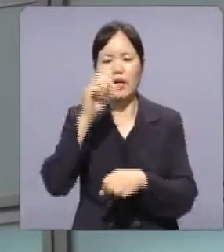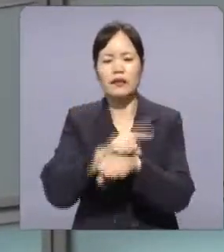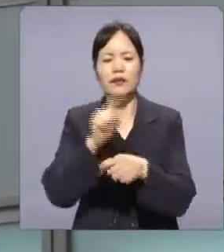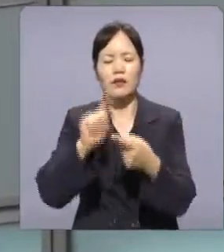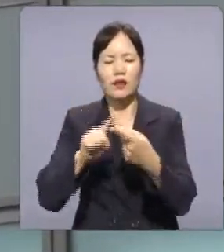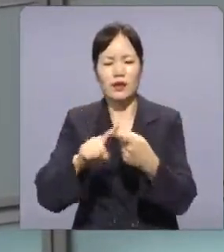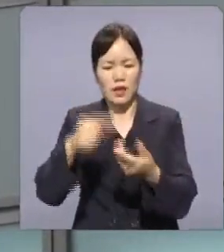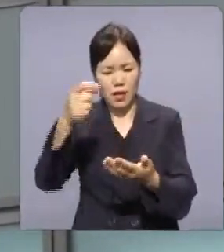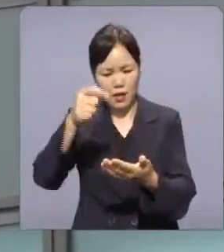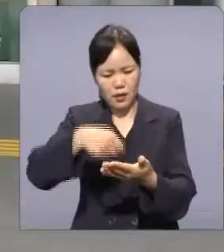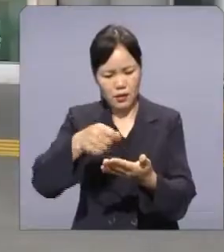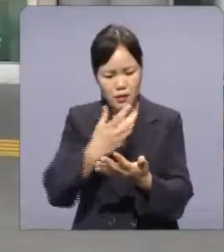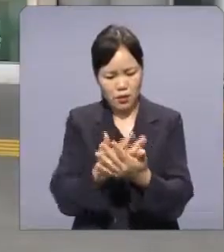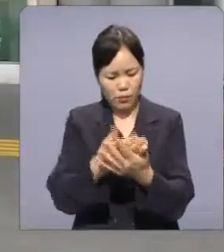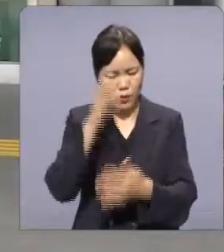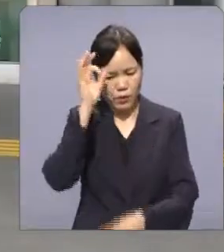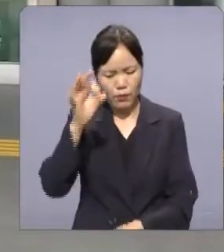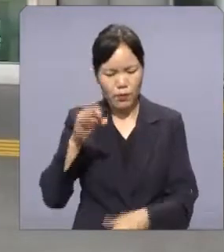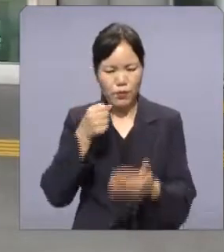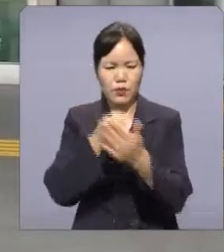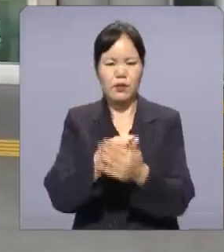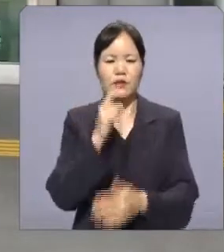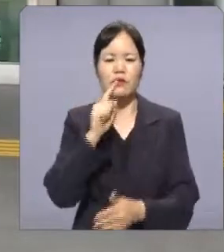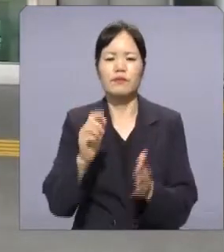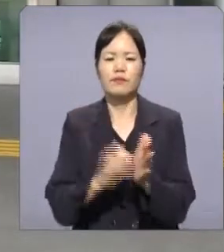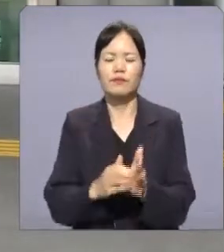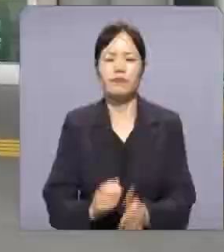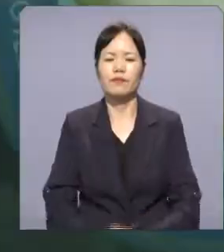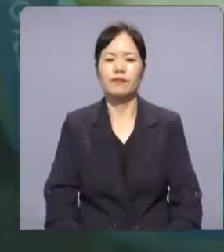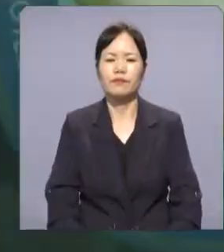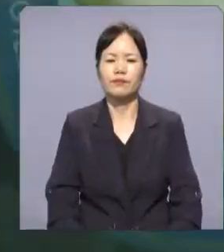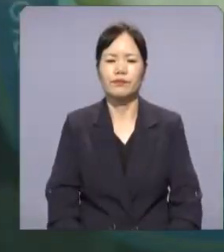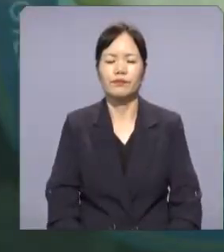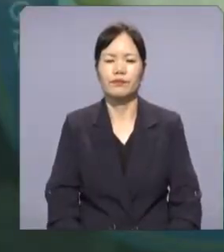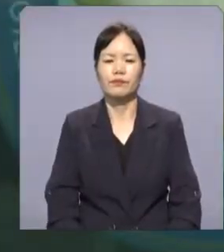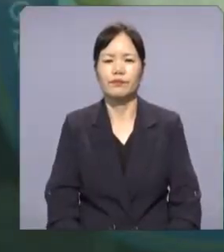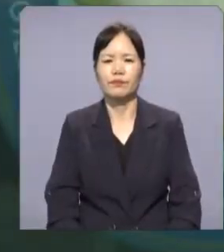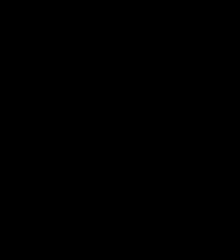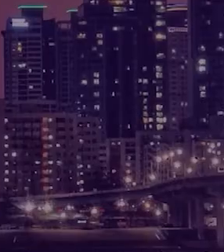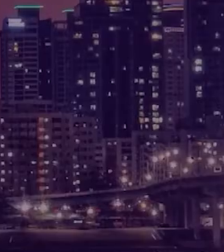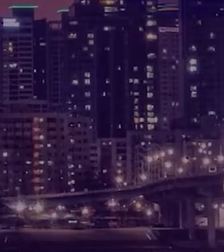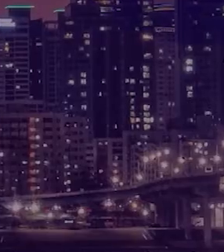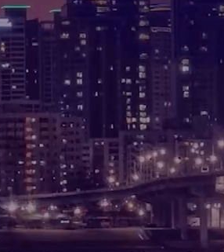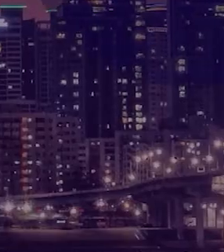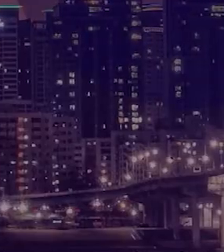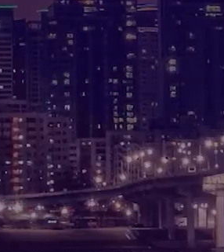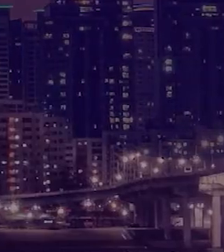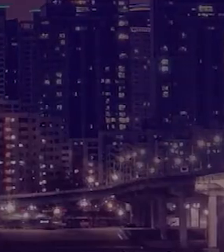기록물을 보고 결정하겠다고 답했습니다. OBS 뉴스 이어진입니다.